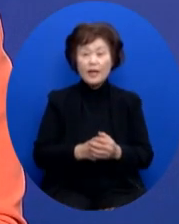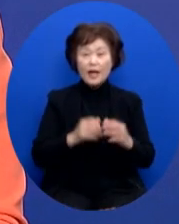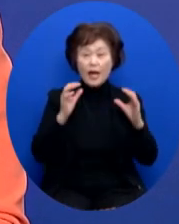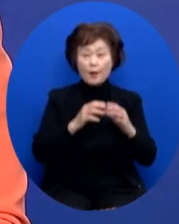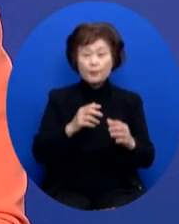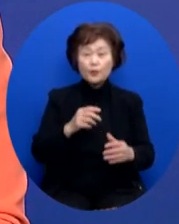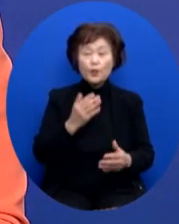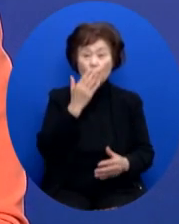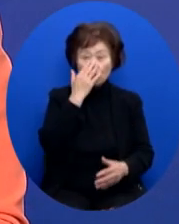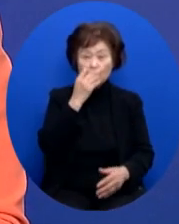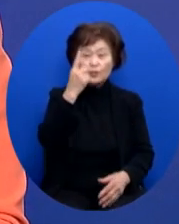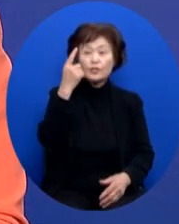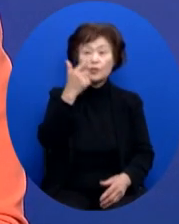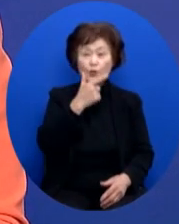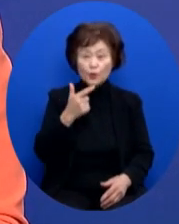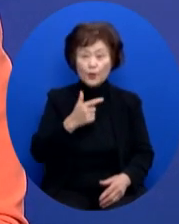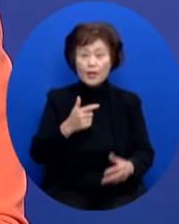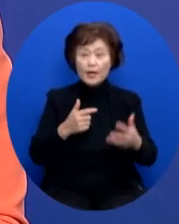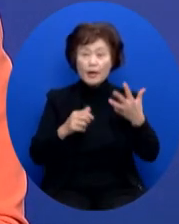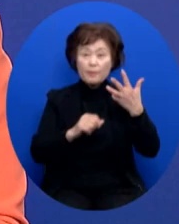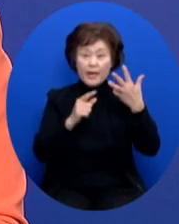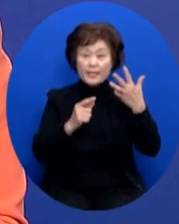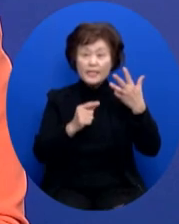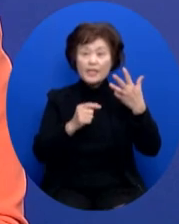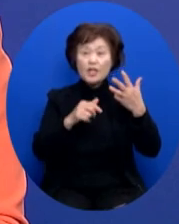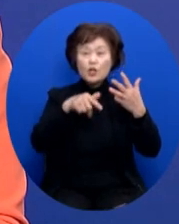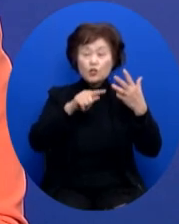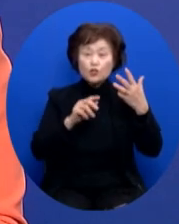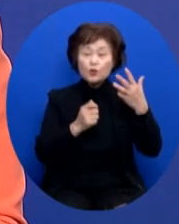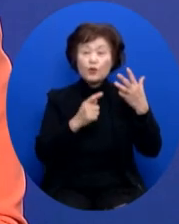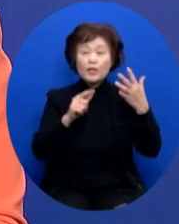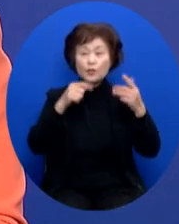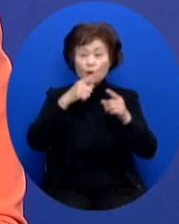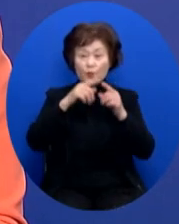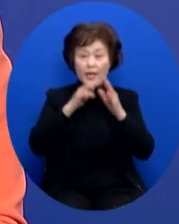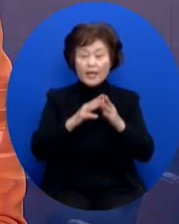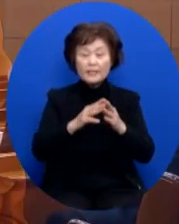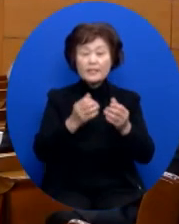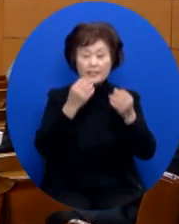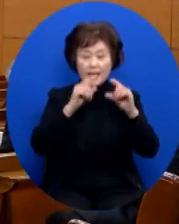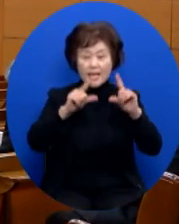예장합동순천노회가 8일 순천 순광교회에서 신년 할례 예배를 드렸습니다.